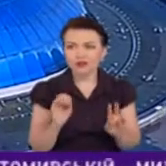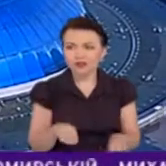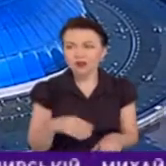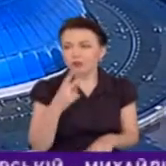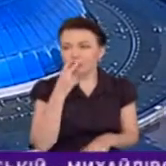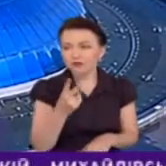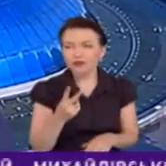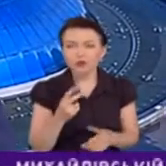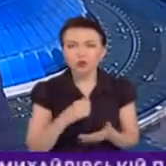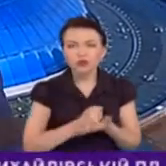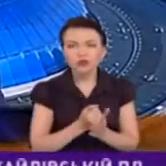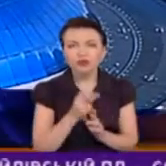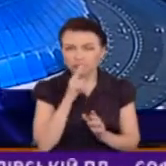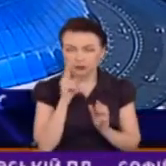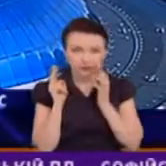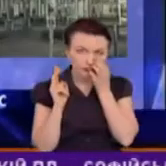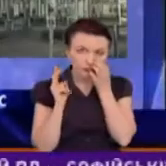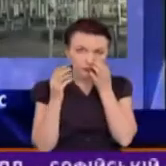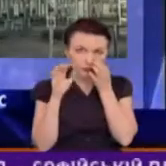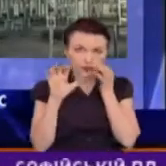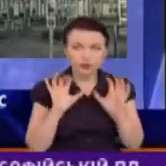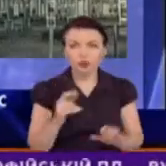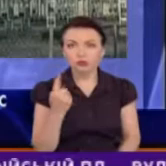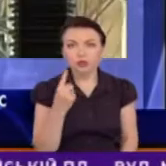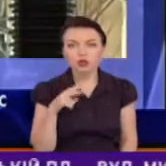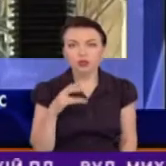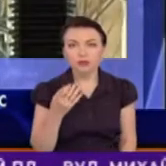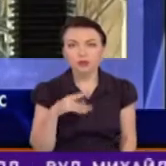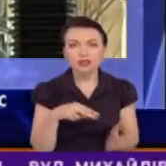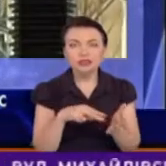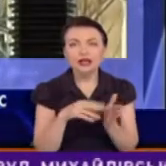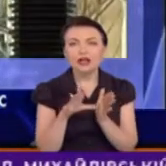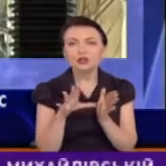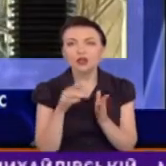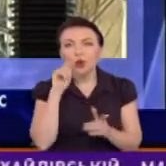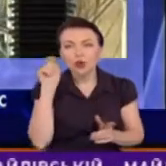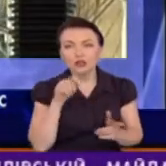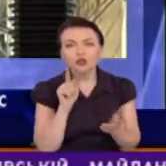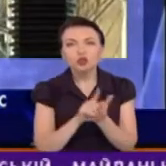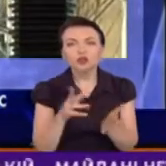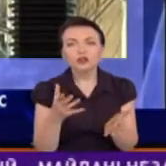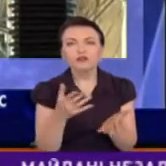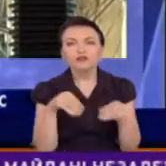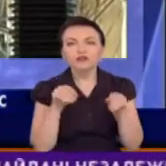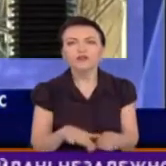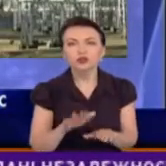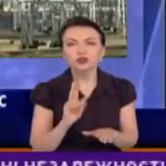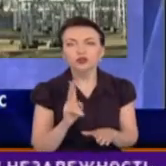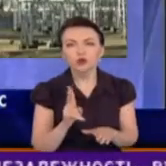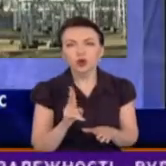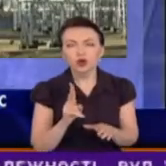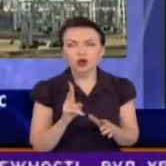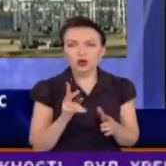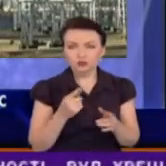з ухваленим ще 2 роки тому законом з 1 липня ціни на електроенергію в Україні мають визначатися на ринкових засадах,